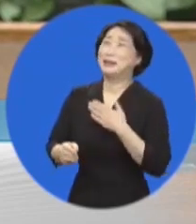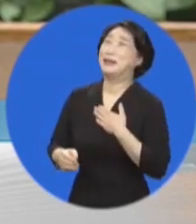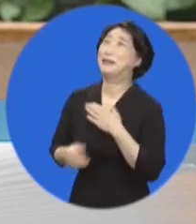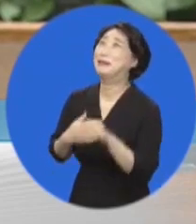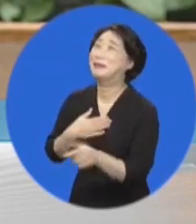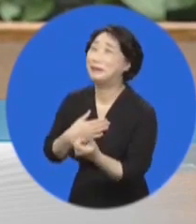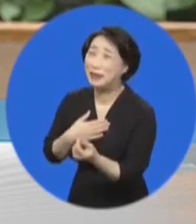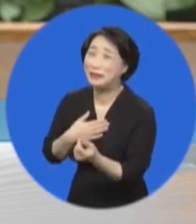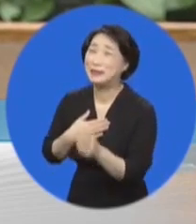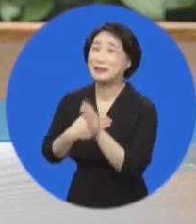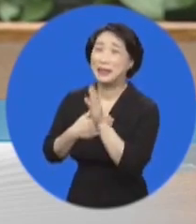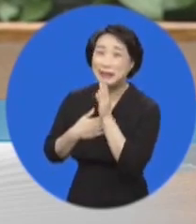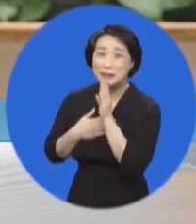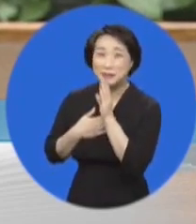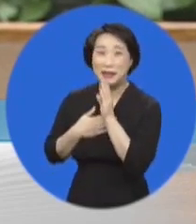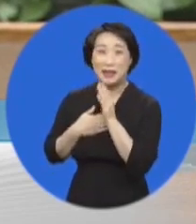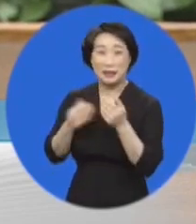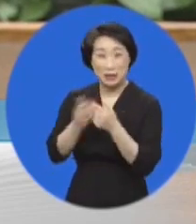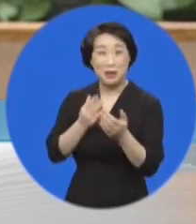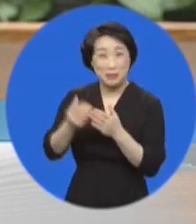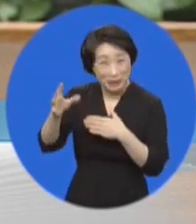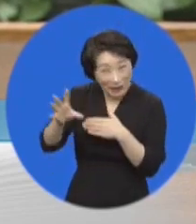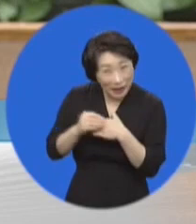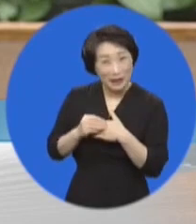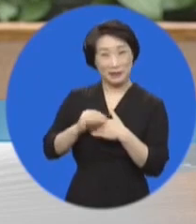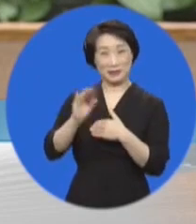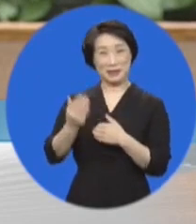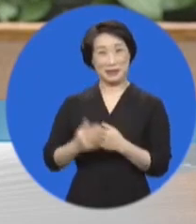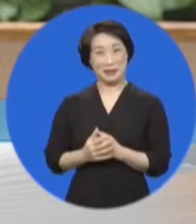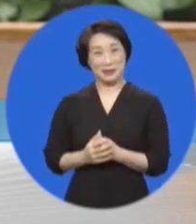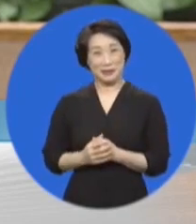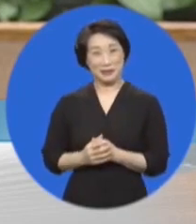사실임을 경험으로 갖는다 이 말입니다.